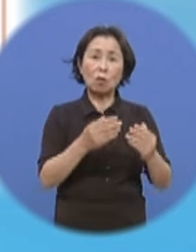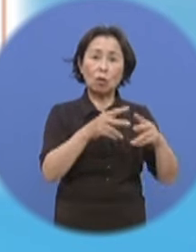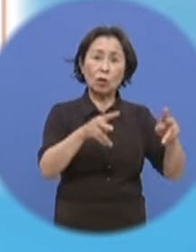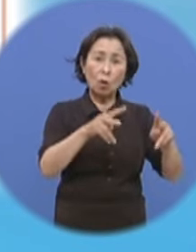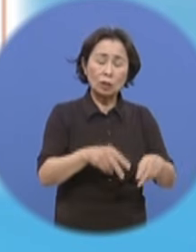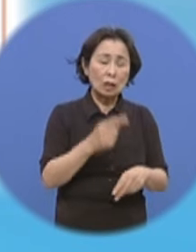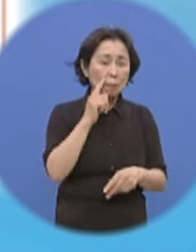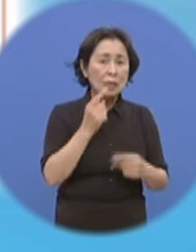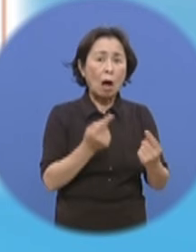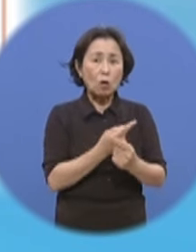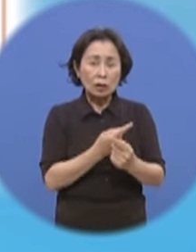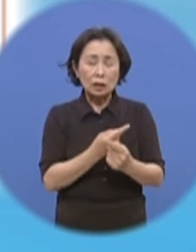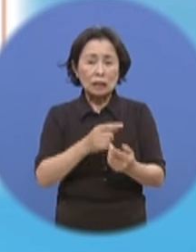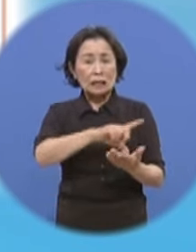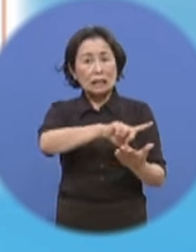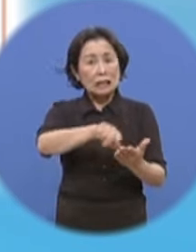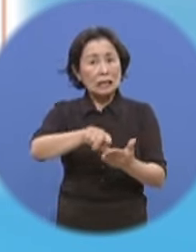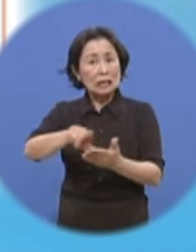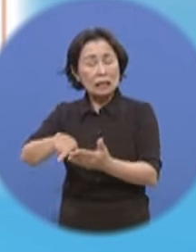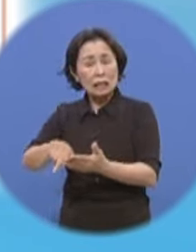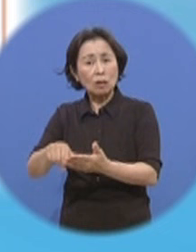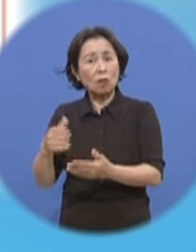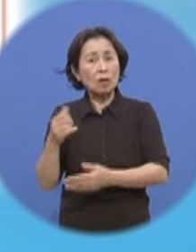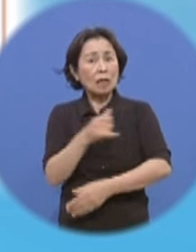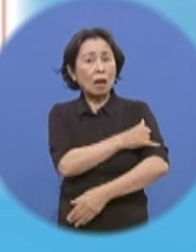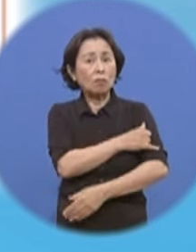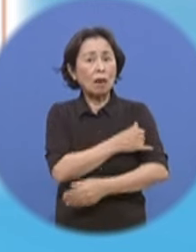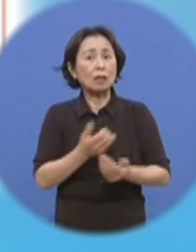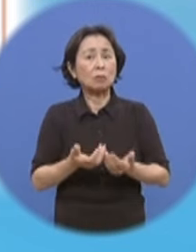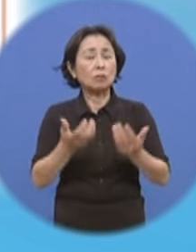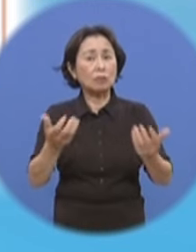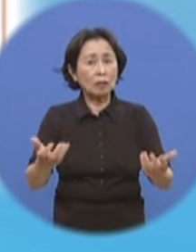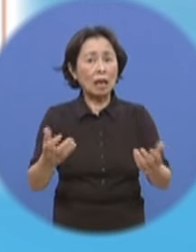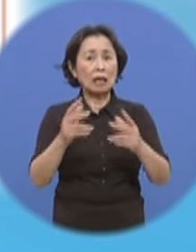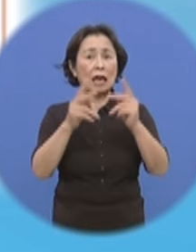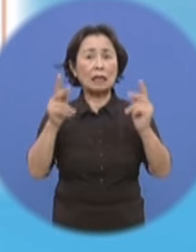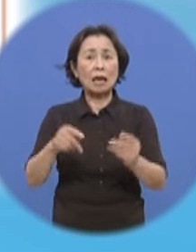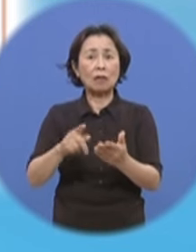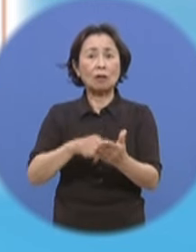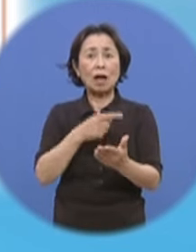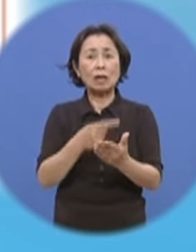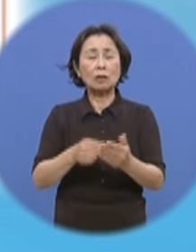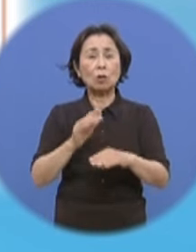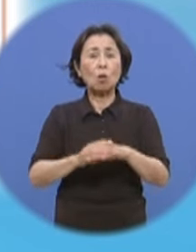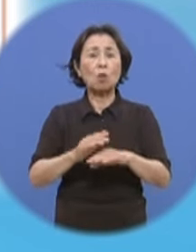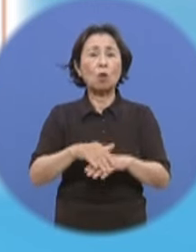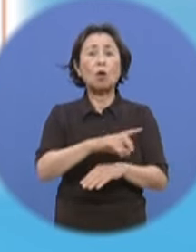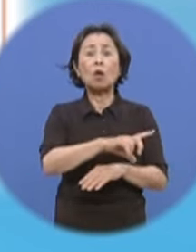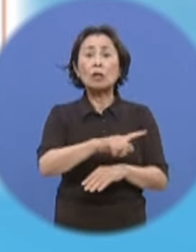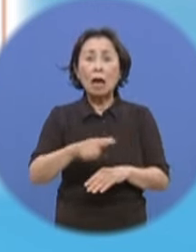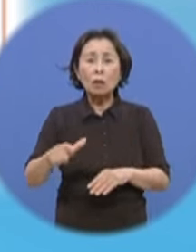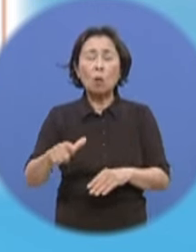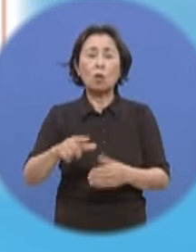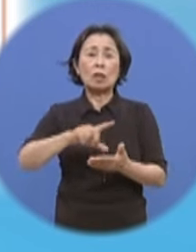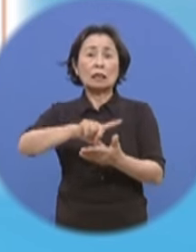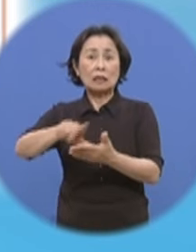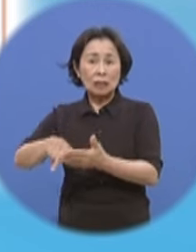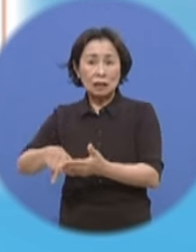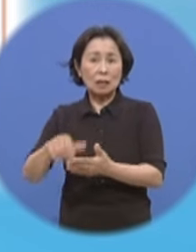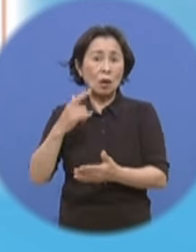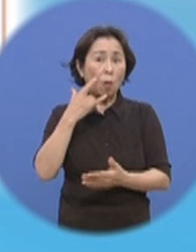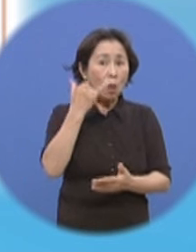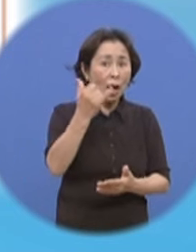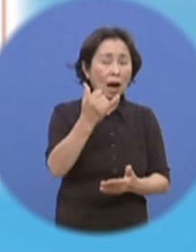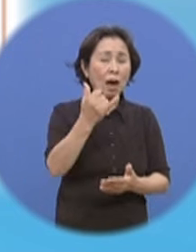学校と地域の役割分担課題に対する解決方法など学校だけでなく地域の方や保護者の方